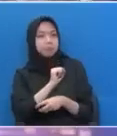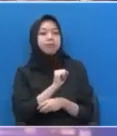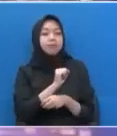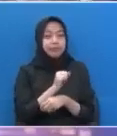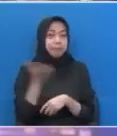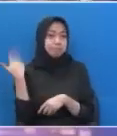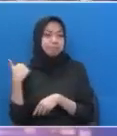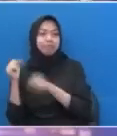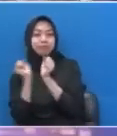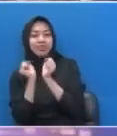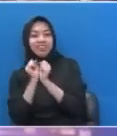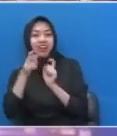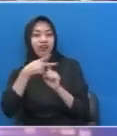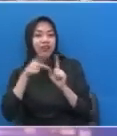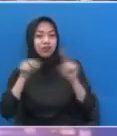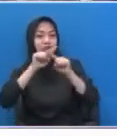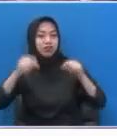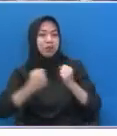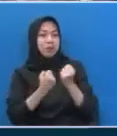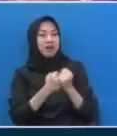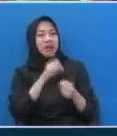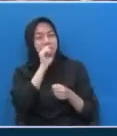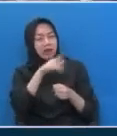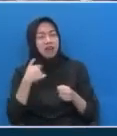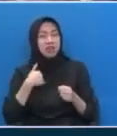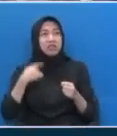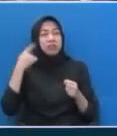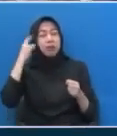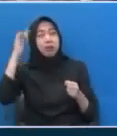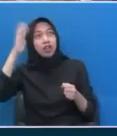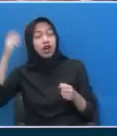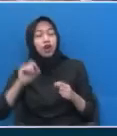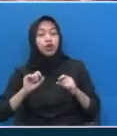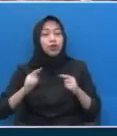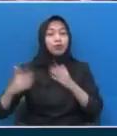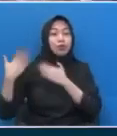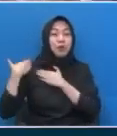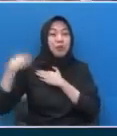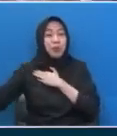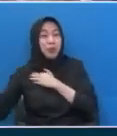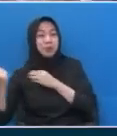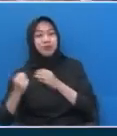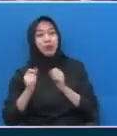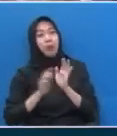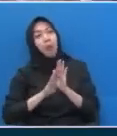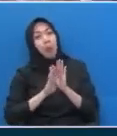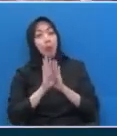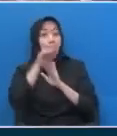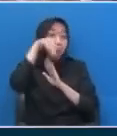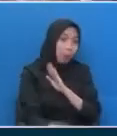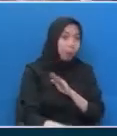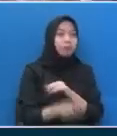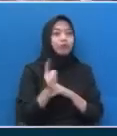atau pembelaan terdakwafer di samo mengaku tidak pernah membayangkan bahwa Hidupnya akan jatuh dan terperosok usai kasus